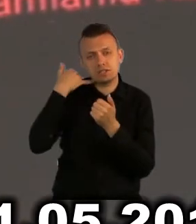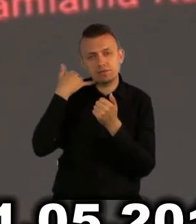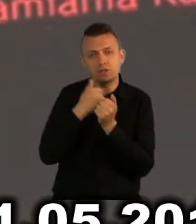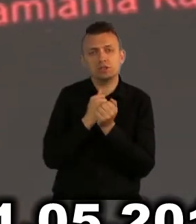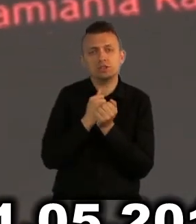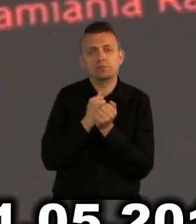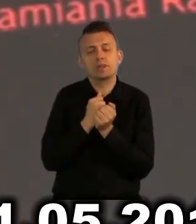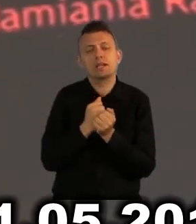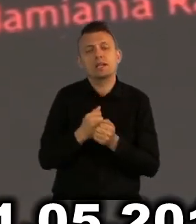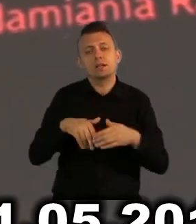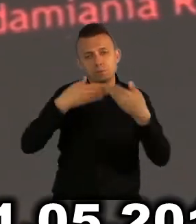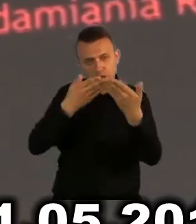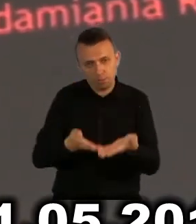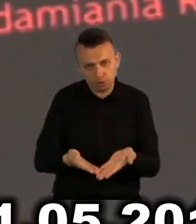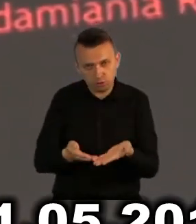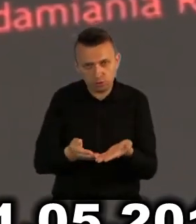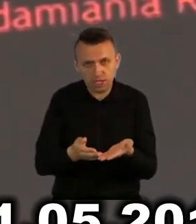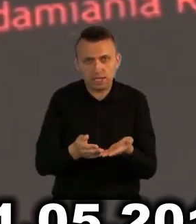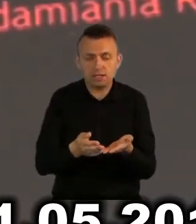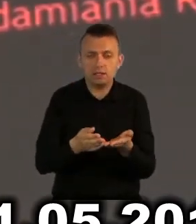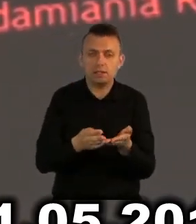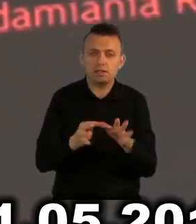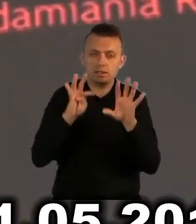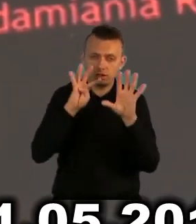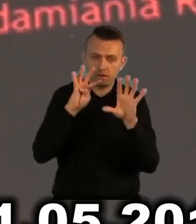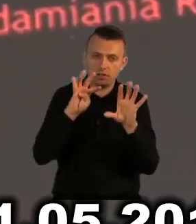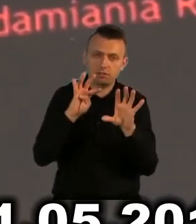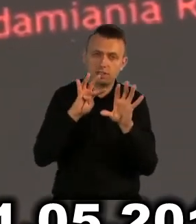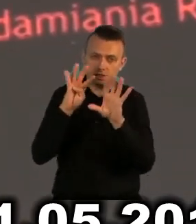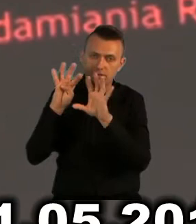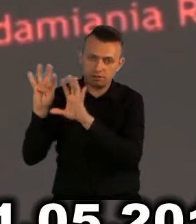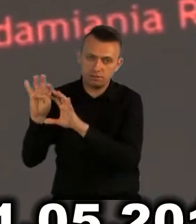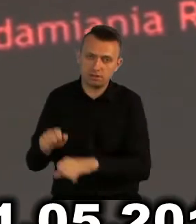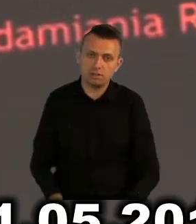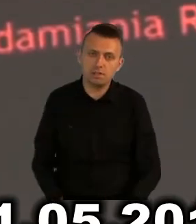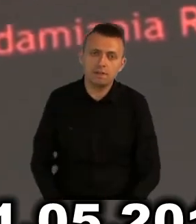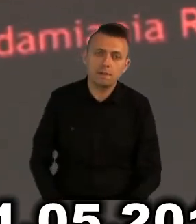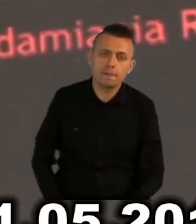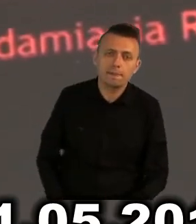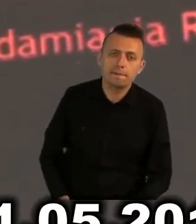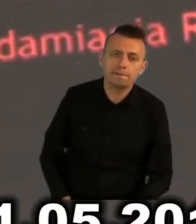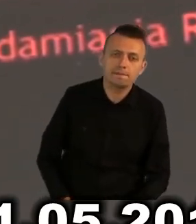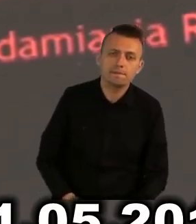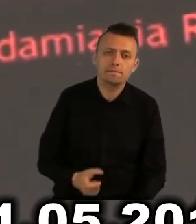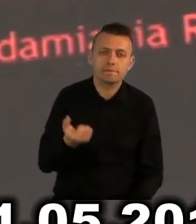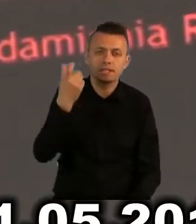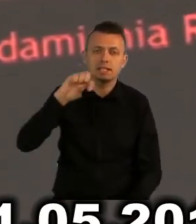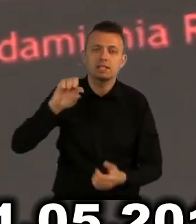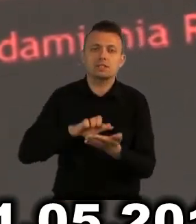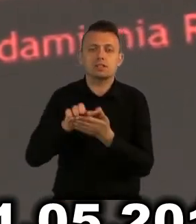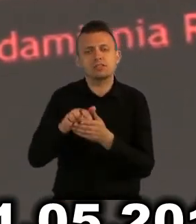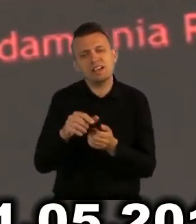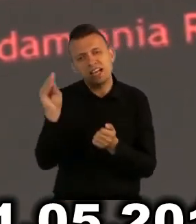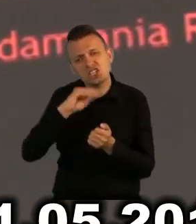Polecam uwadze nadal 3/9. Ktoś powie do pogotowia, a dlaczego nie 112? 112 mamy nadal w fazie budowy. W